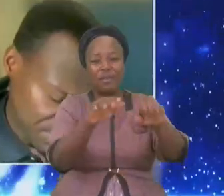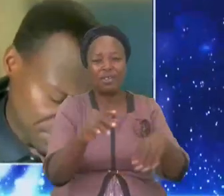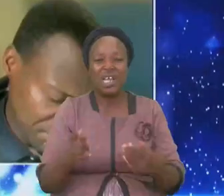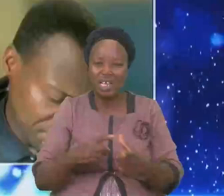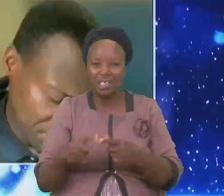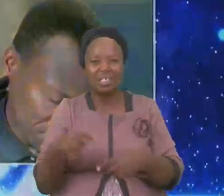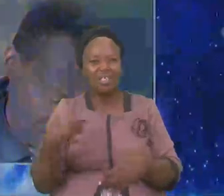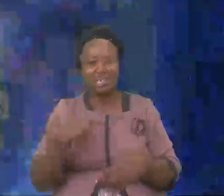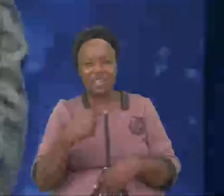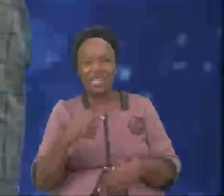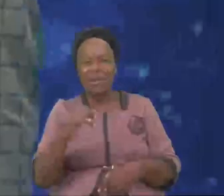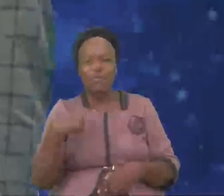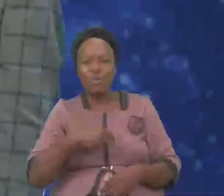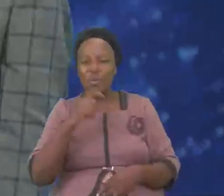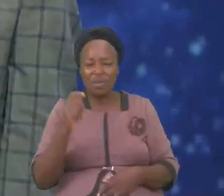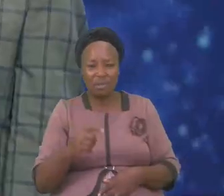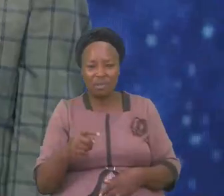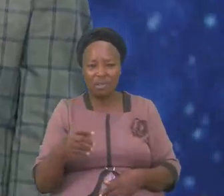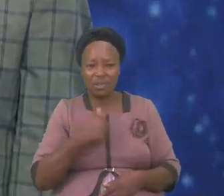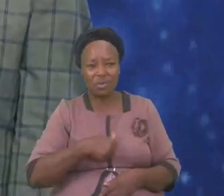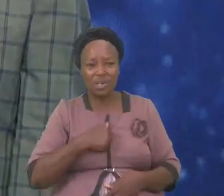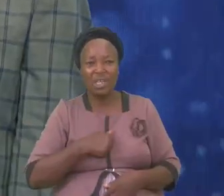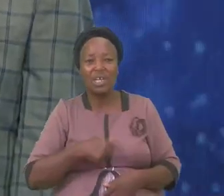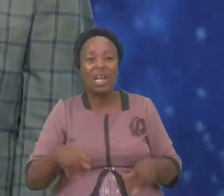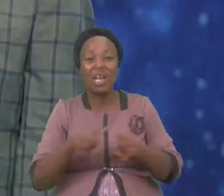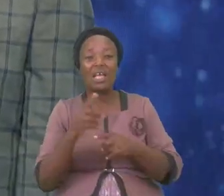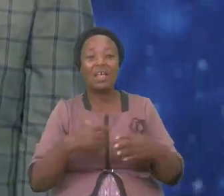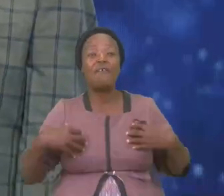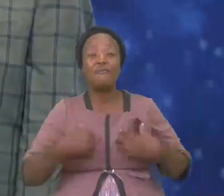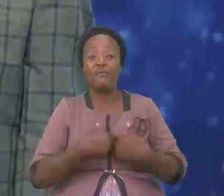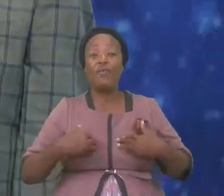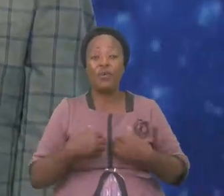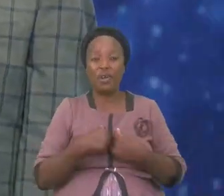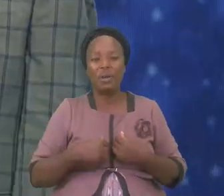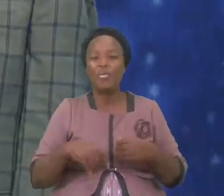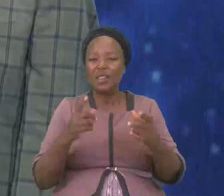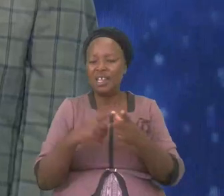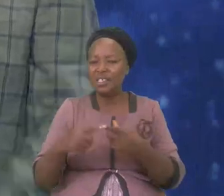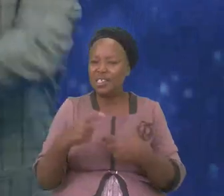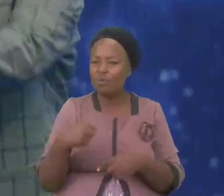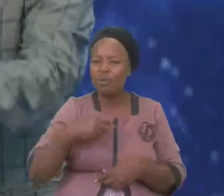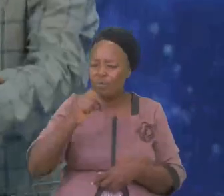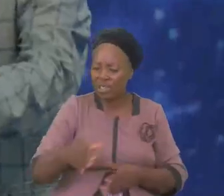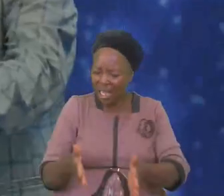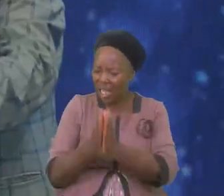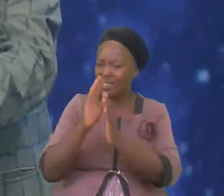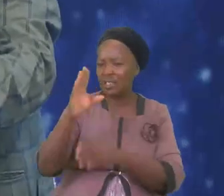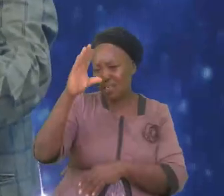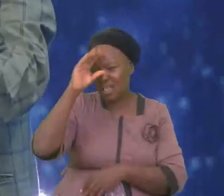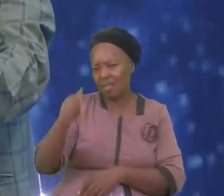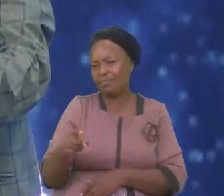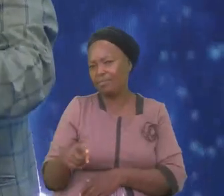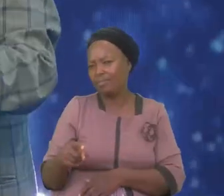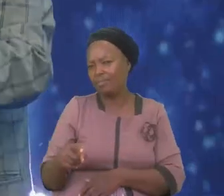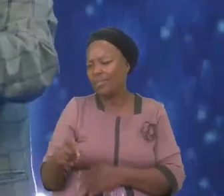Il dit, nous devons demander, nous devons venir à lui et nous donner à lui, accepter